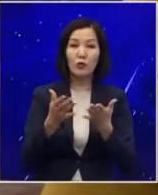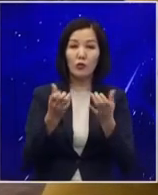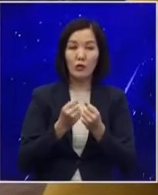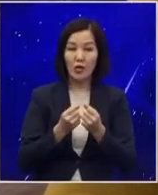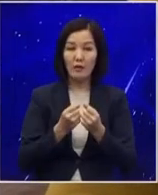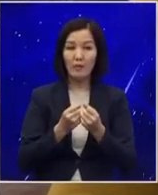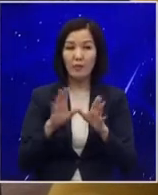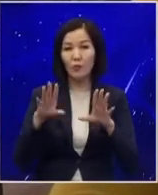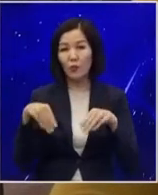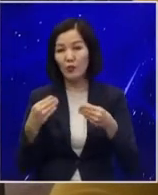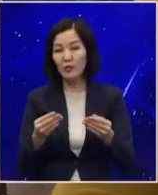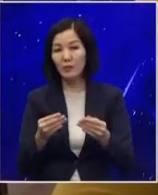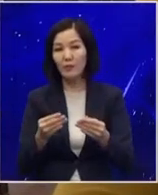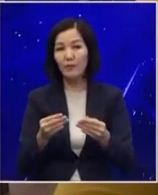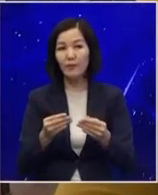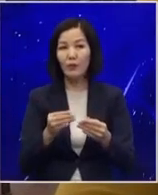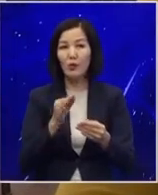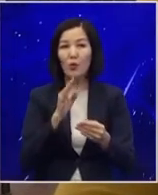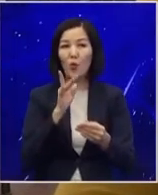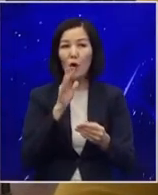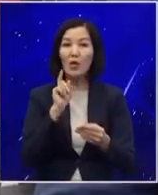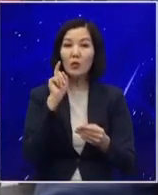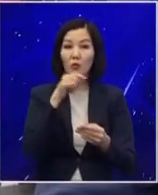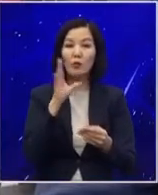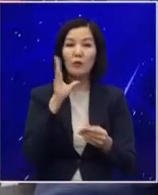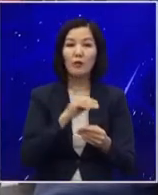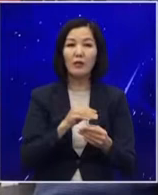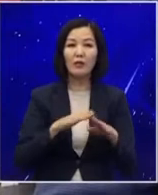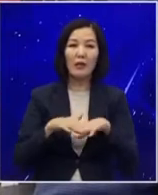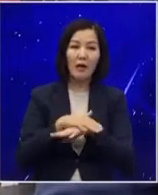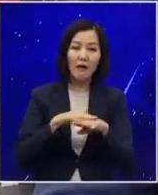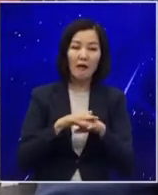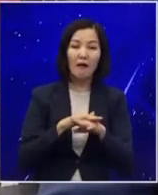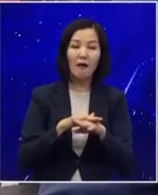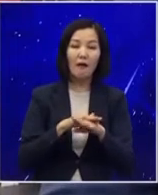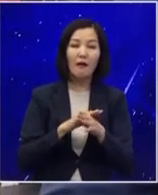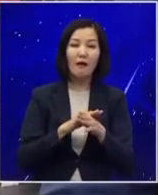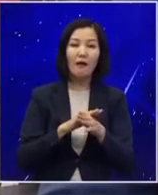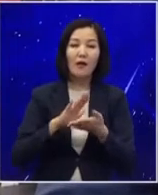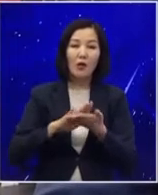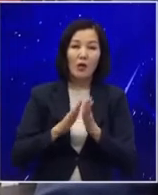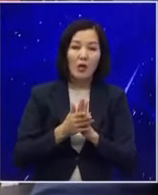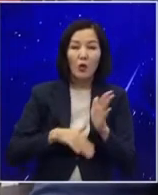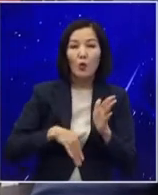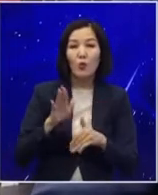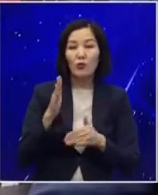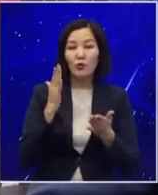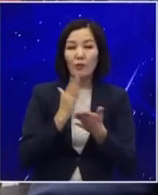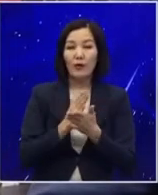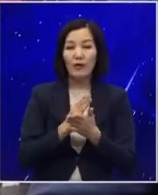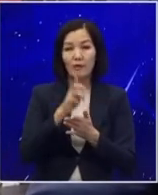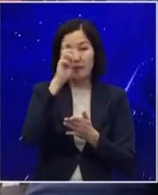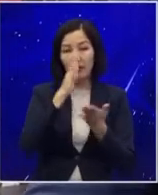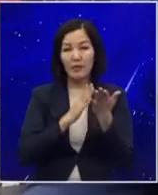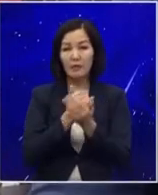өткізіп, уақытымыз үнемделіп жатыр. Халыққа, бала шағаға дейін тиісті қолайлы жағдай жасалған. Мемлекеттік қызмет көрсету